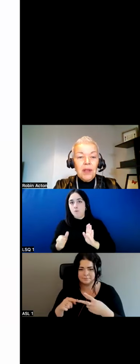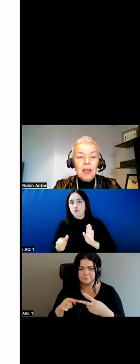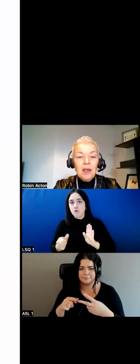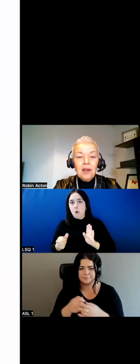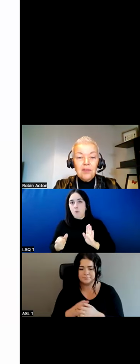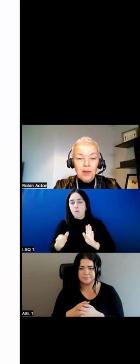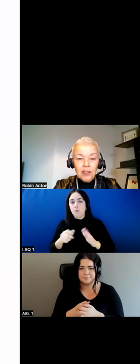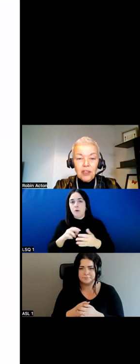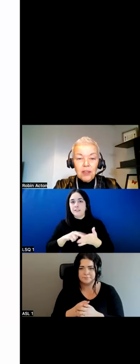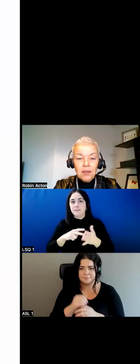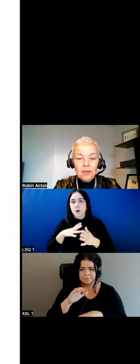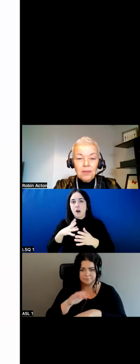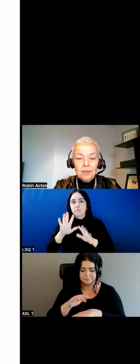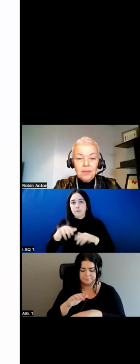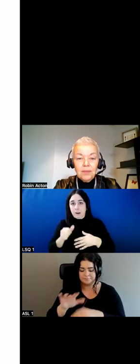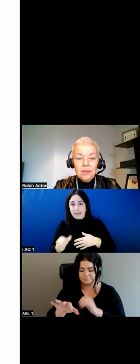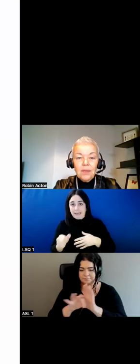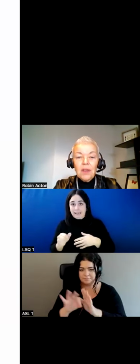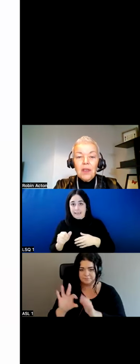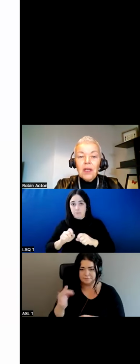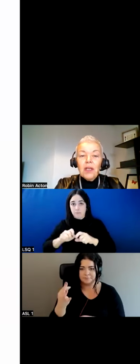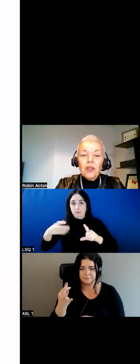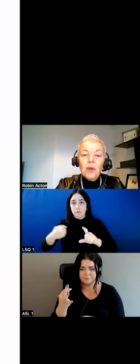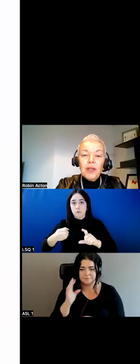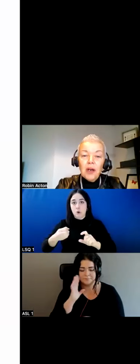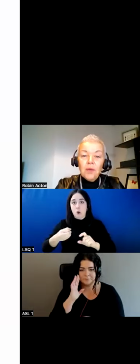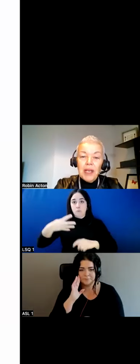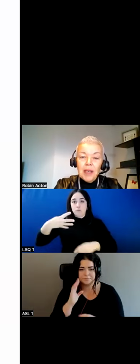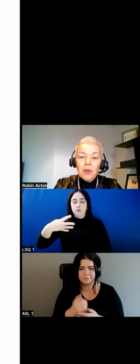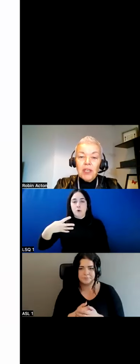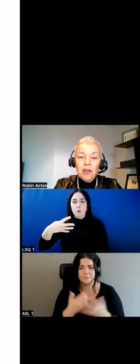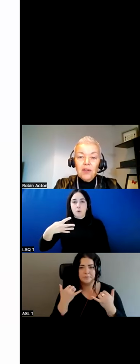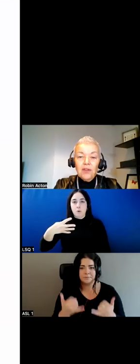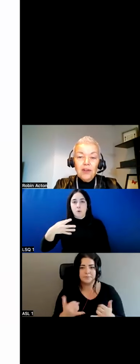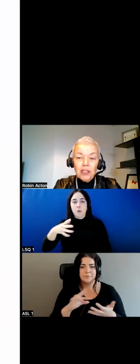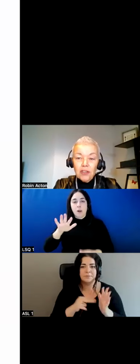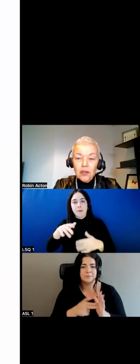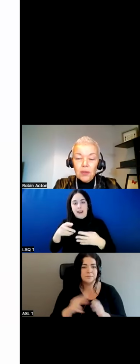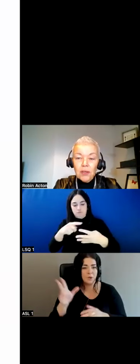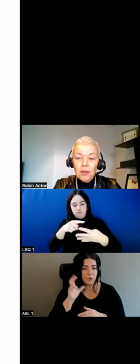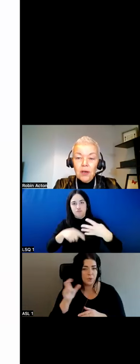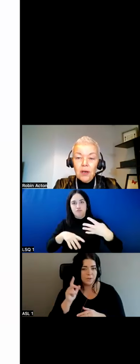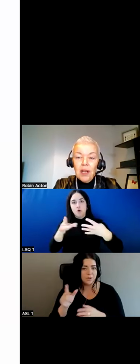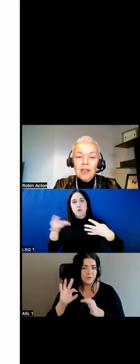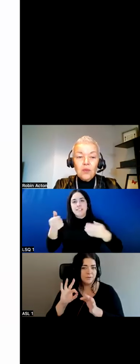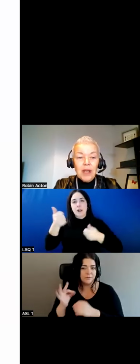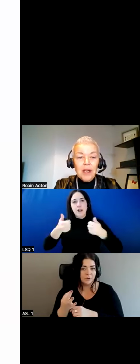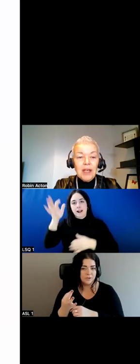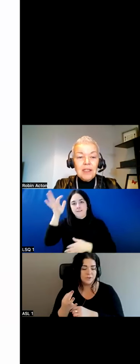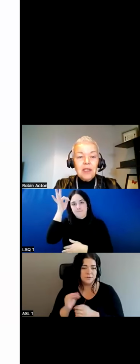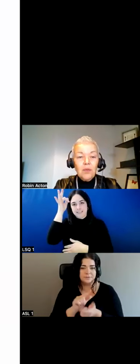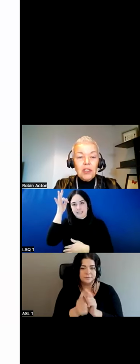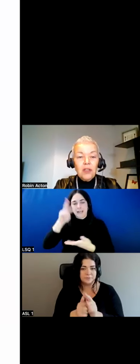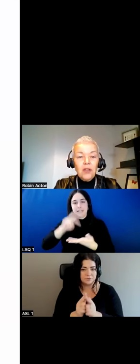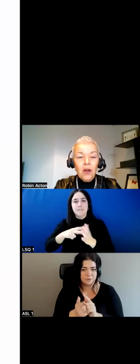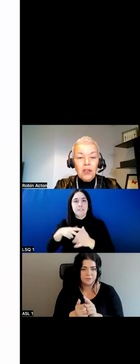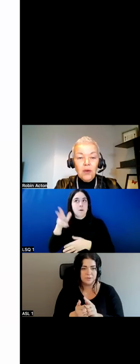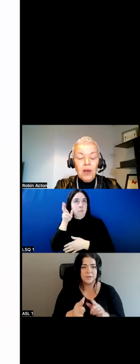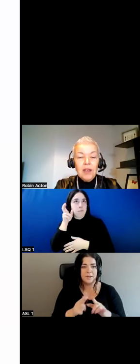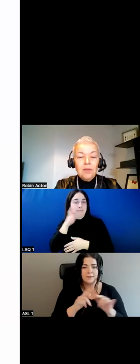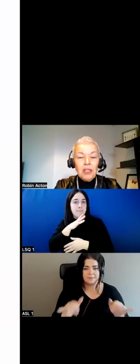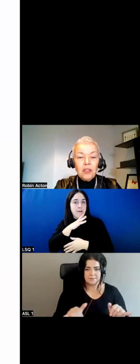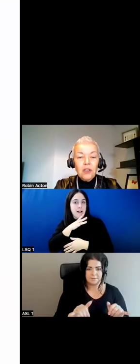d'options apparaîtra. Cliquez sur Français French. Vous pourrez alors entendre l'interprète français